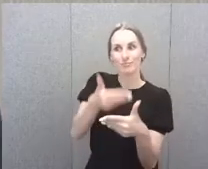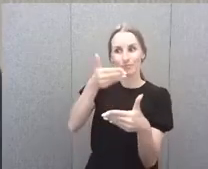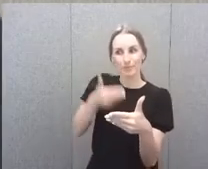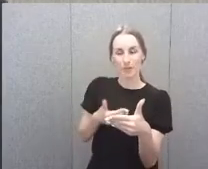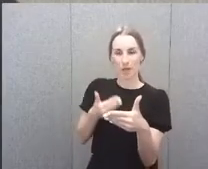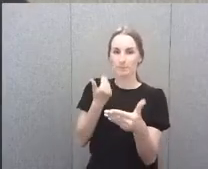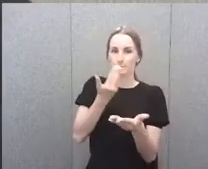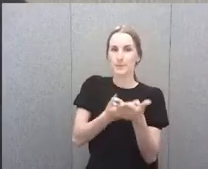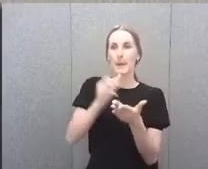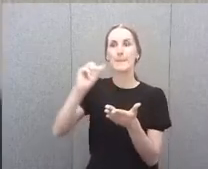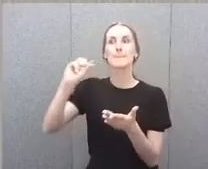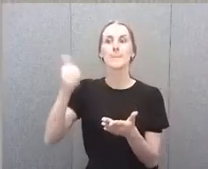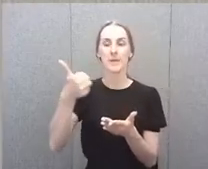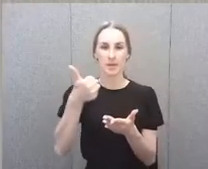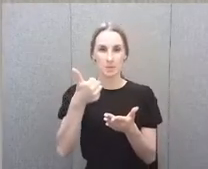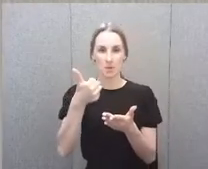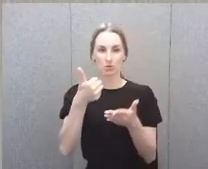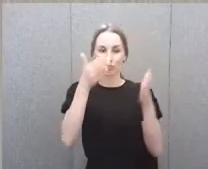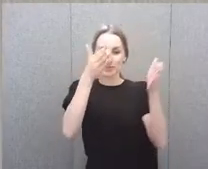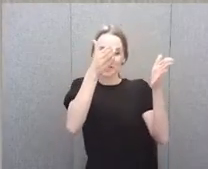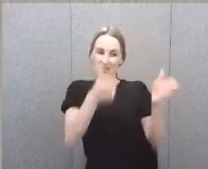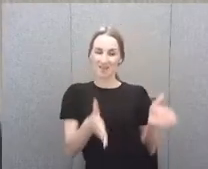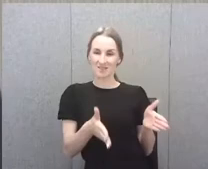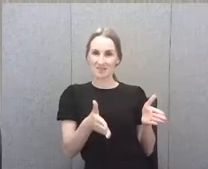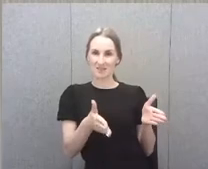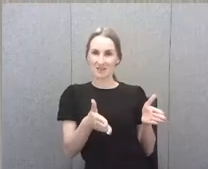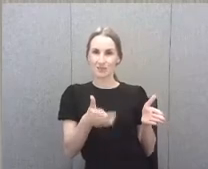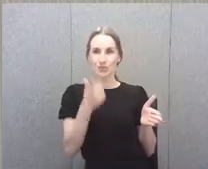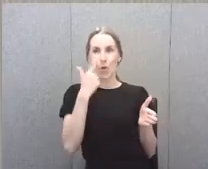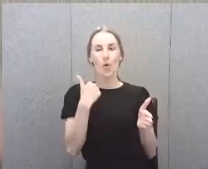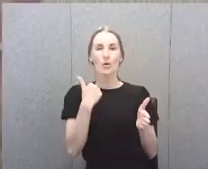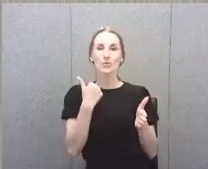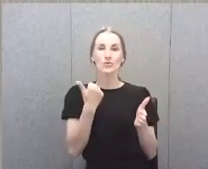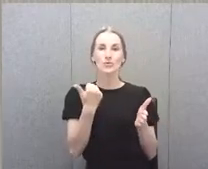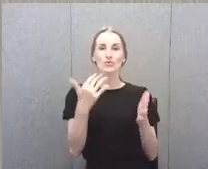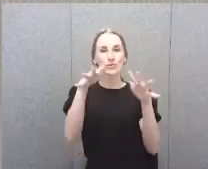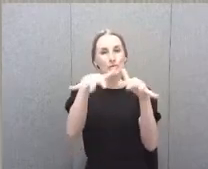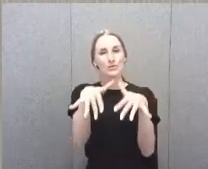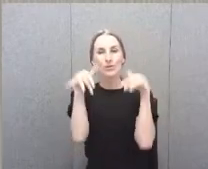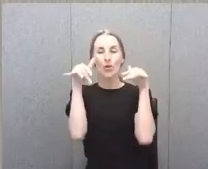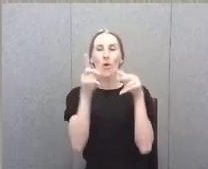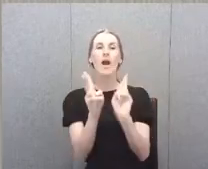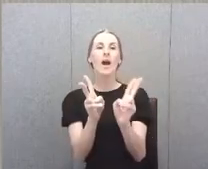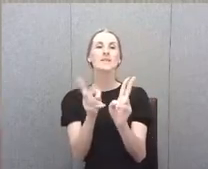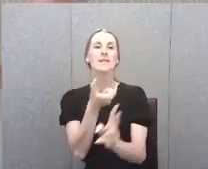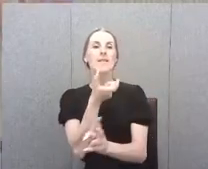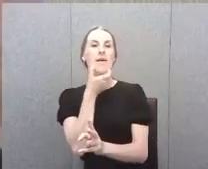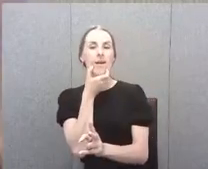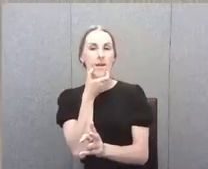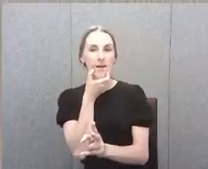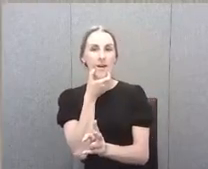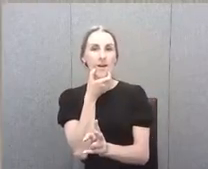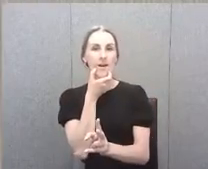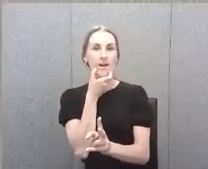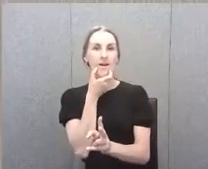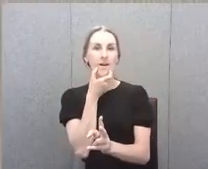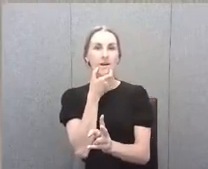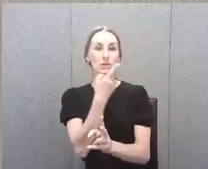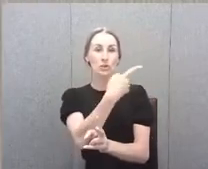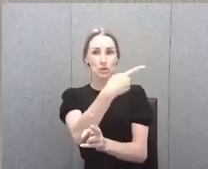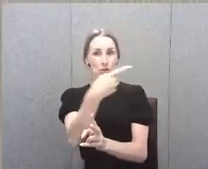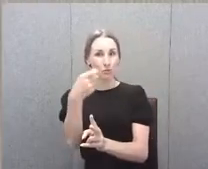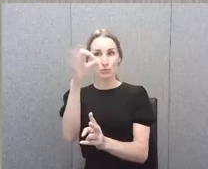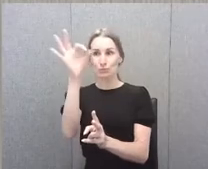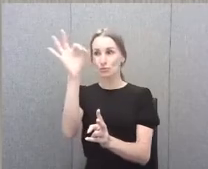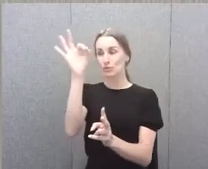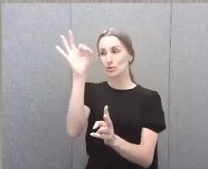как я представлю вам участников сессии, первой сессии сегодняшнего дня, я хочу обратиться к тем зрителям, которые